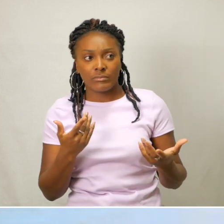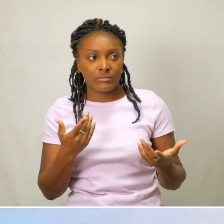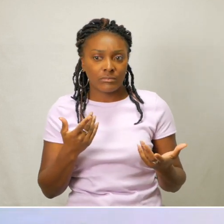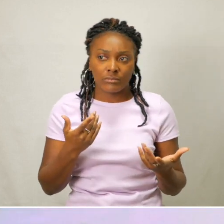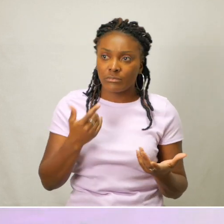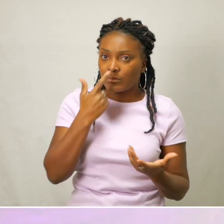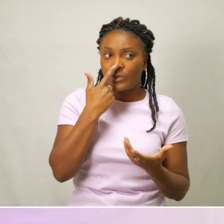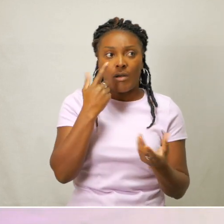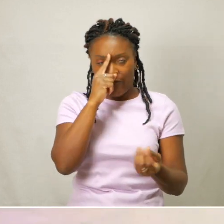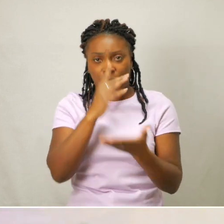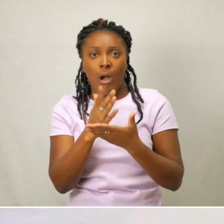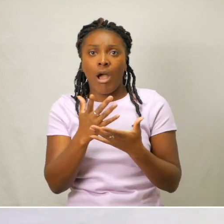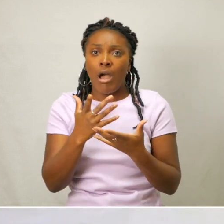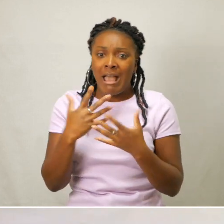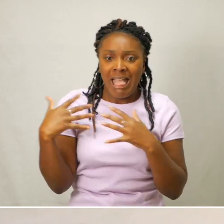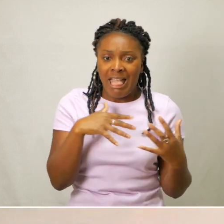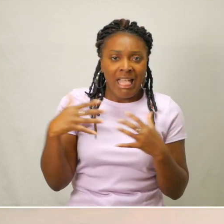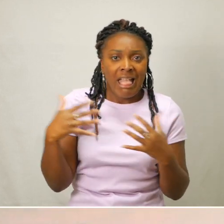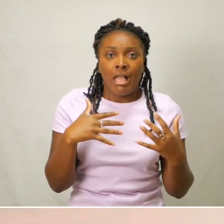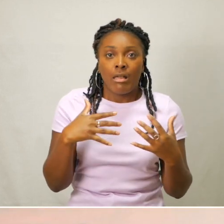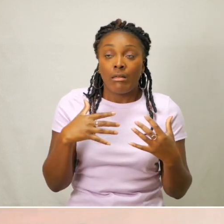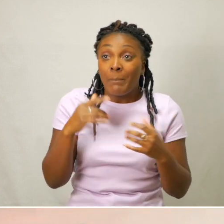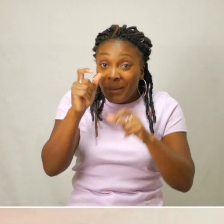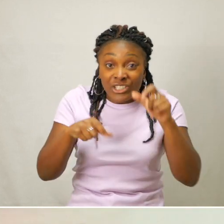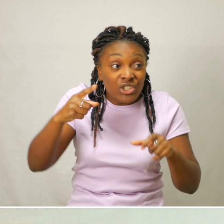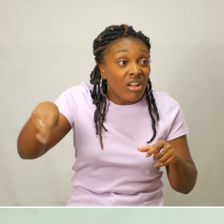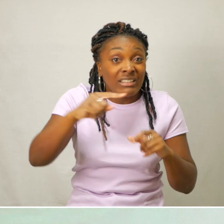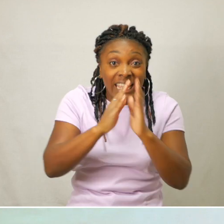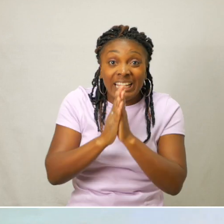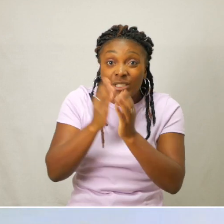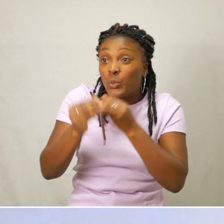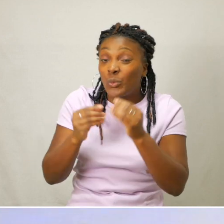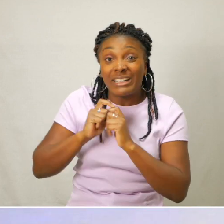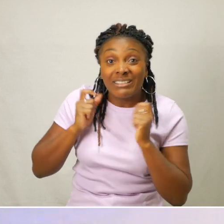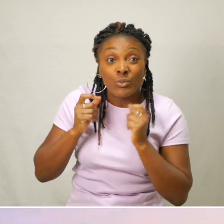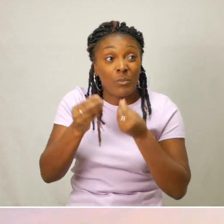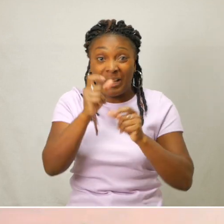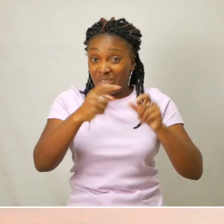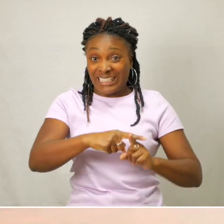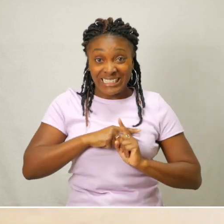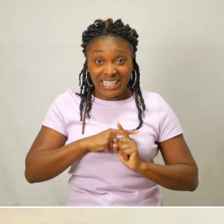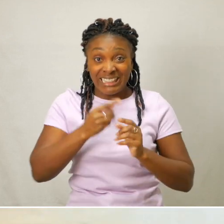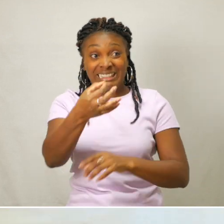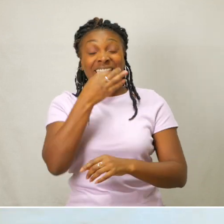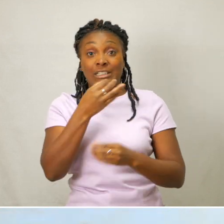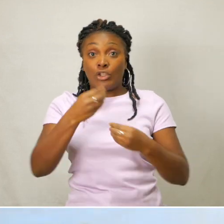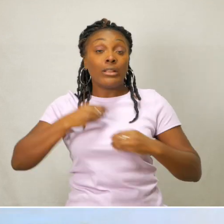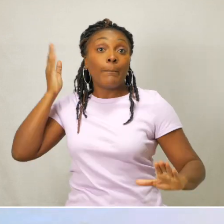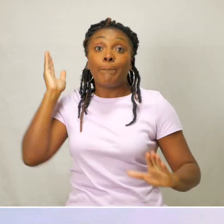vas entendre une parole qui vient tout droit de l'adversaire, ça va passer par la bouche de quelqu'un qui est chrétien. Et ça peut arriver que tout d'un coup